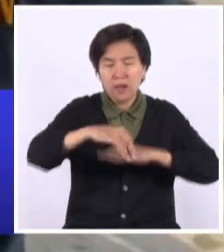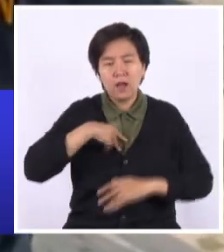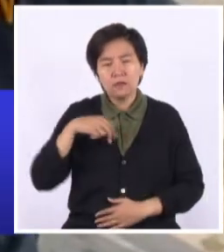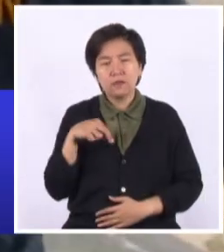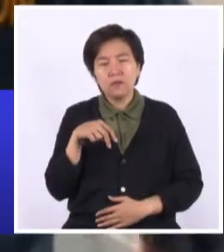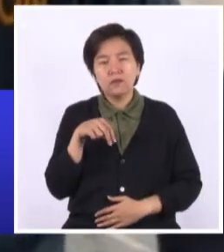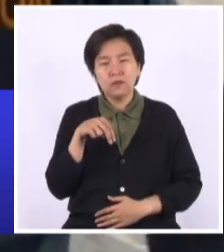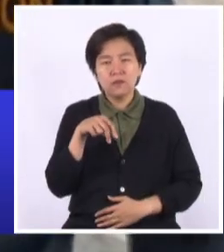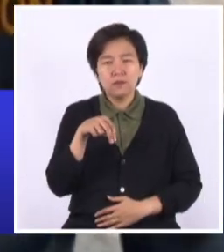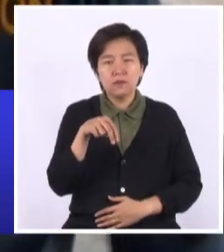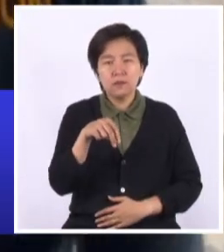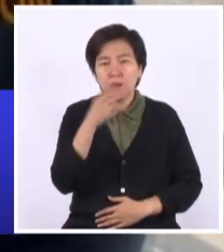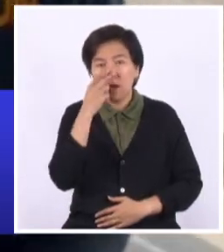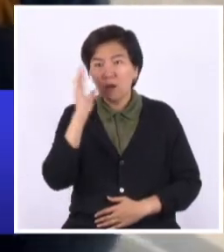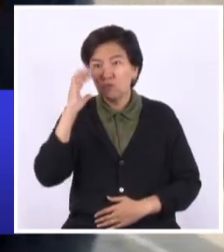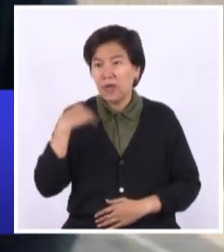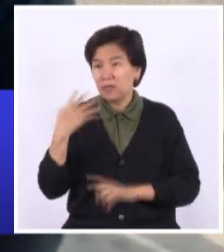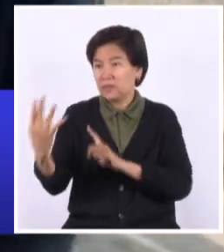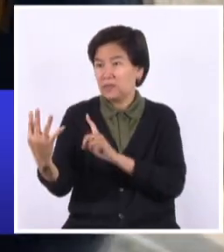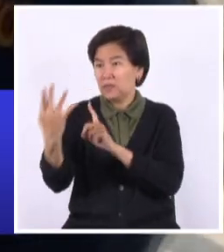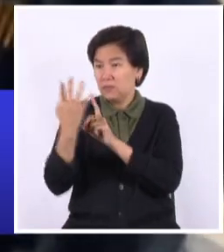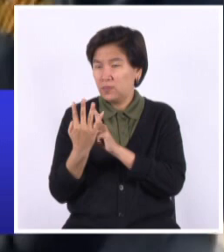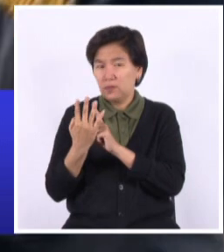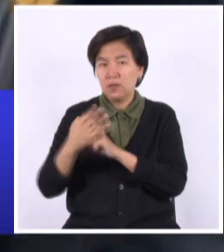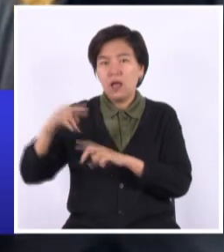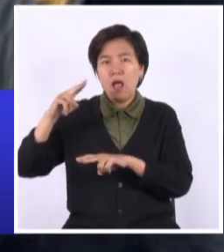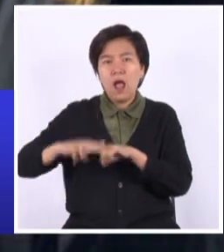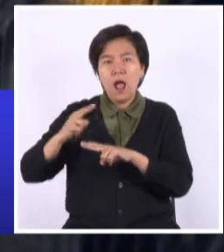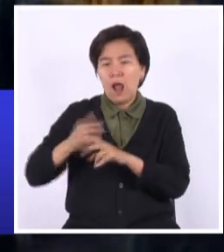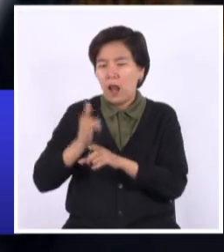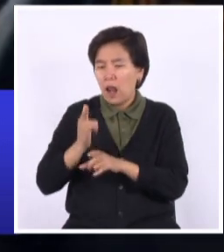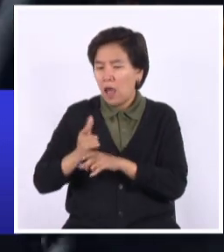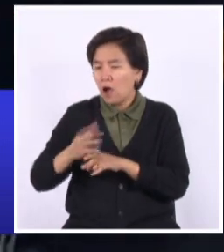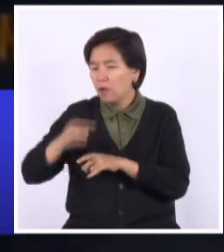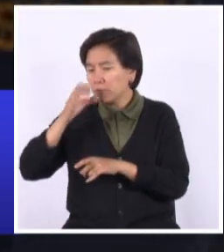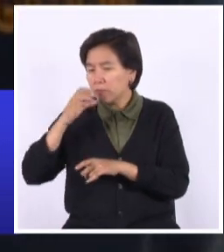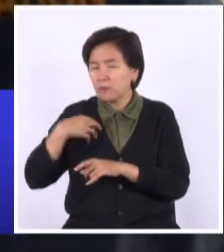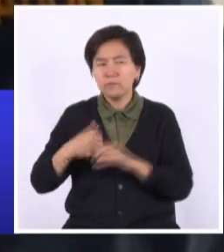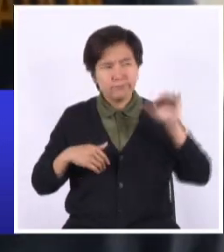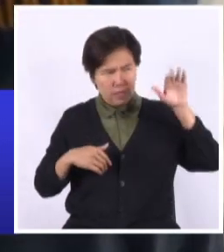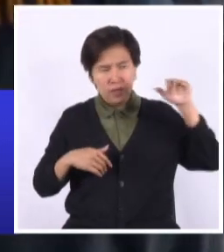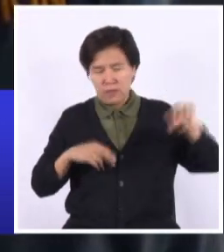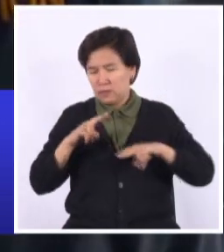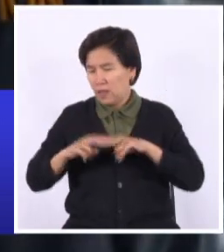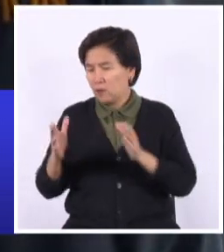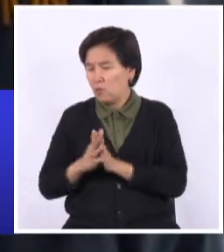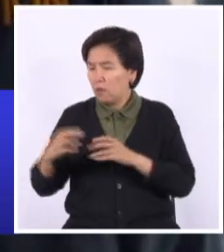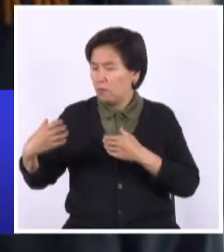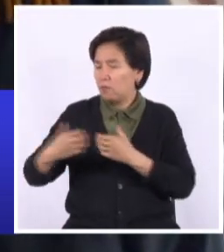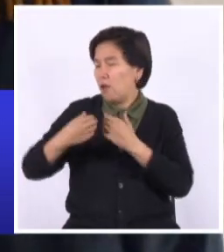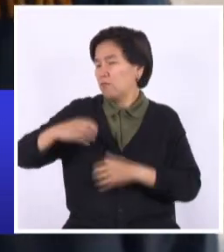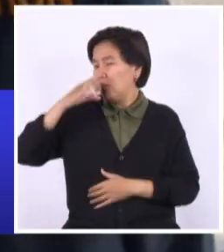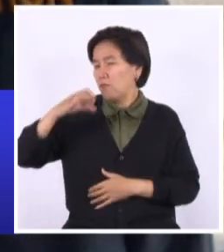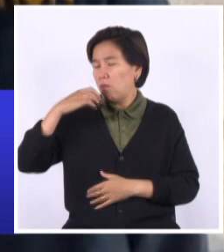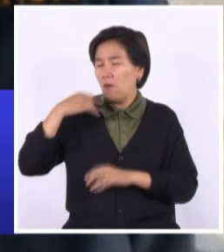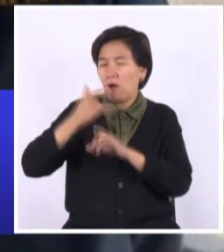จ้งไปเจอชาย4คนนั่งกินเหล้าอยู่บนรางรถไฟชวนให้ตัวเองเนี่ยนั่งกินด้วยพอเมาแล้วทำร้ายใช้อา